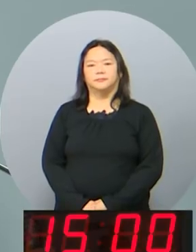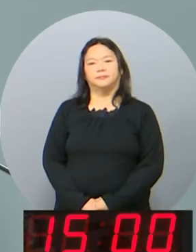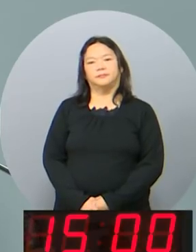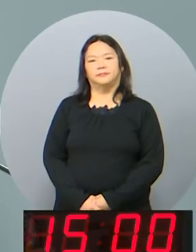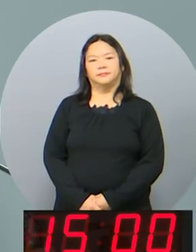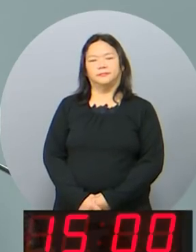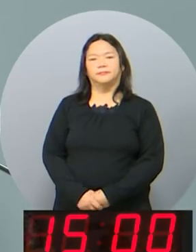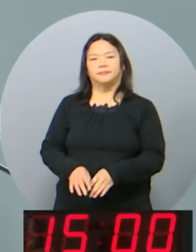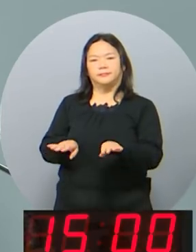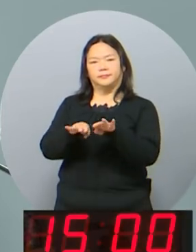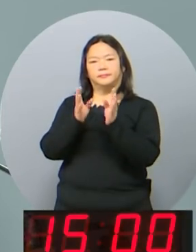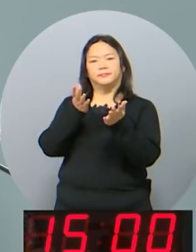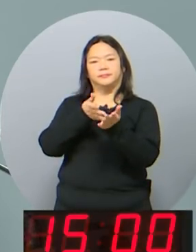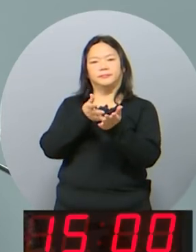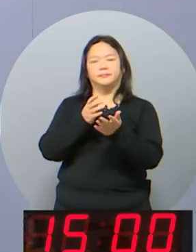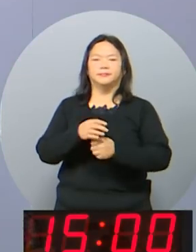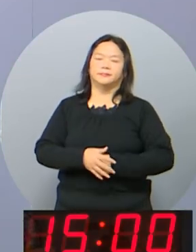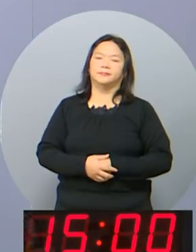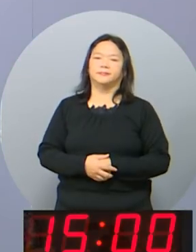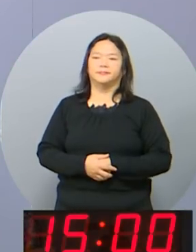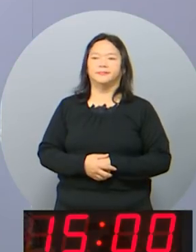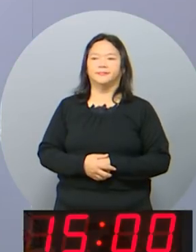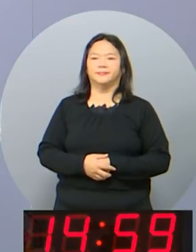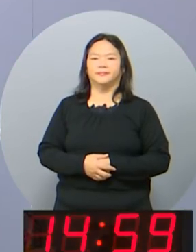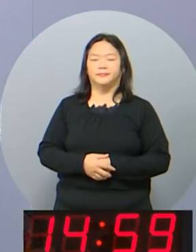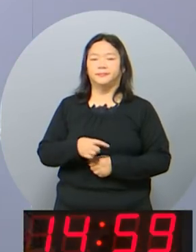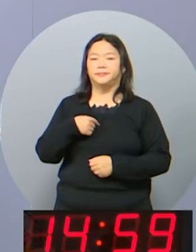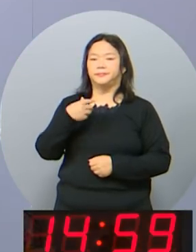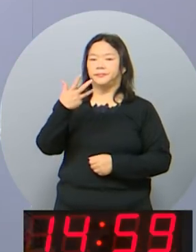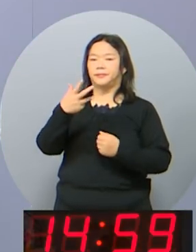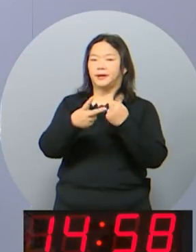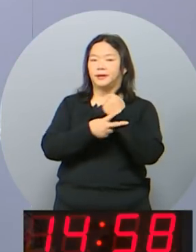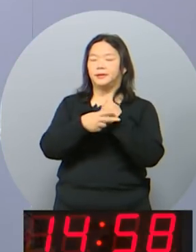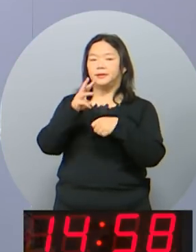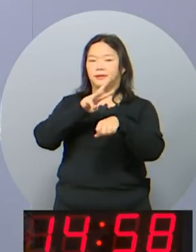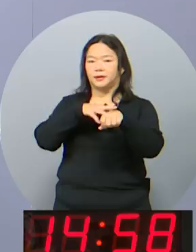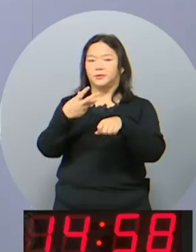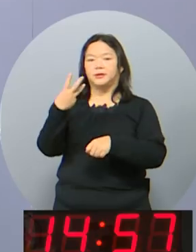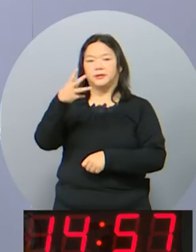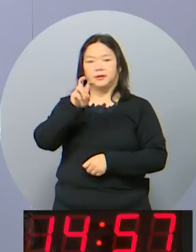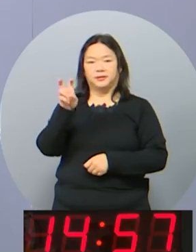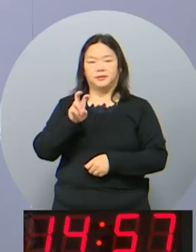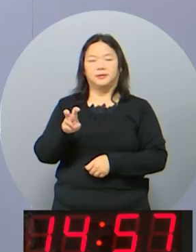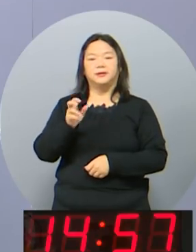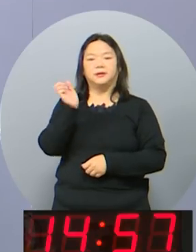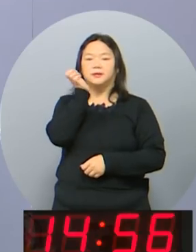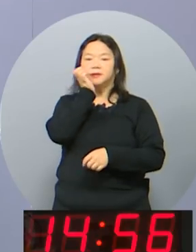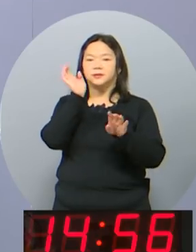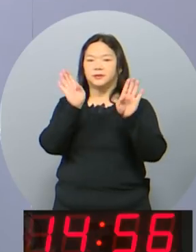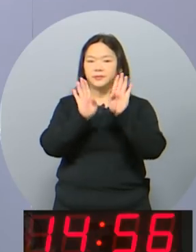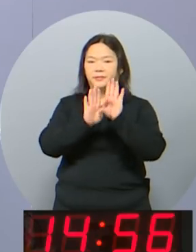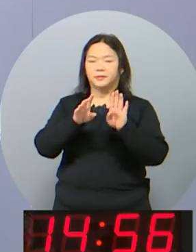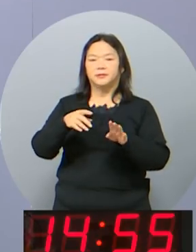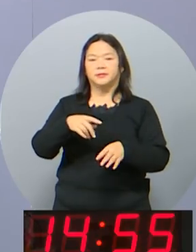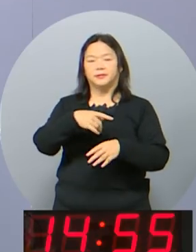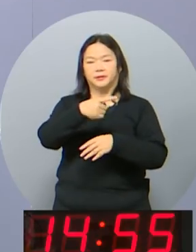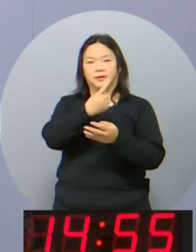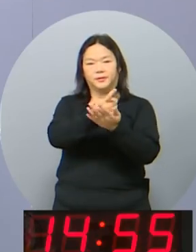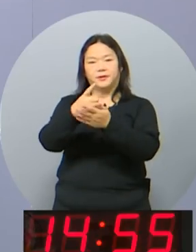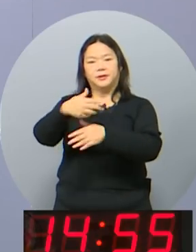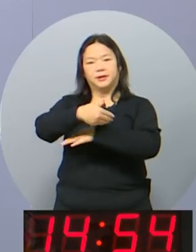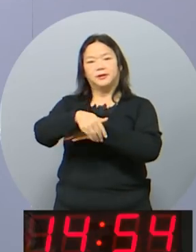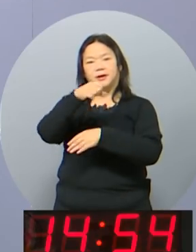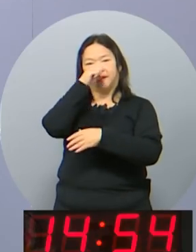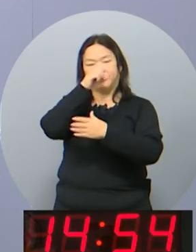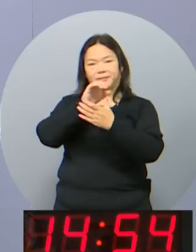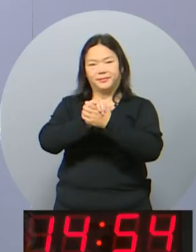请开始发表政见。 咱八里淡水三支石门乡亲士大厝边